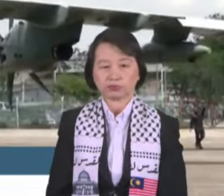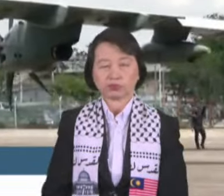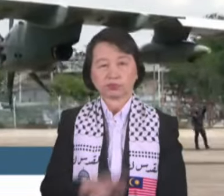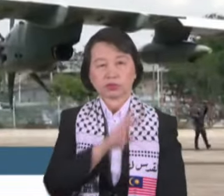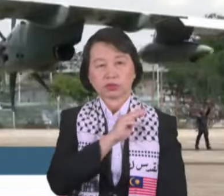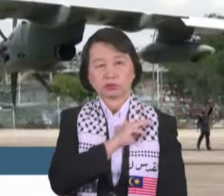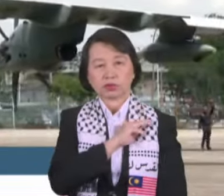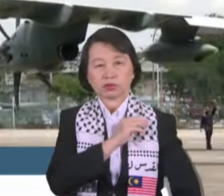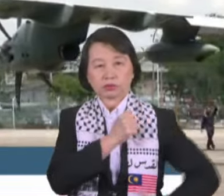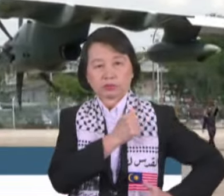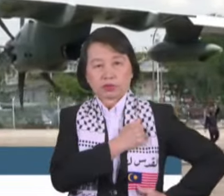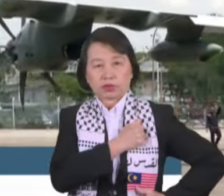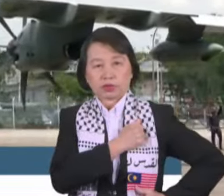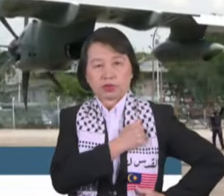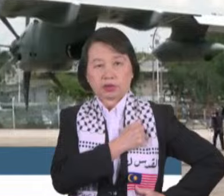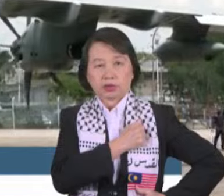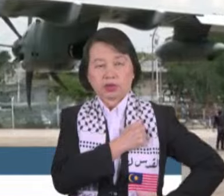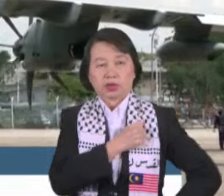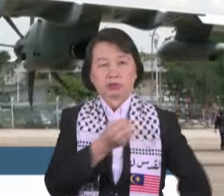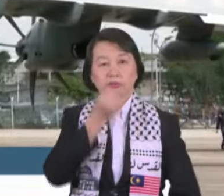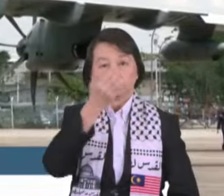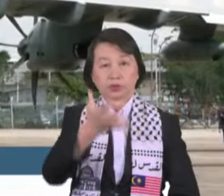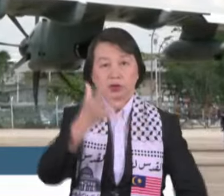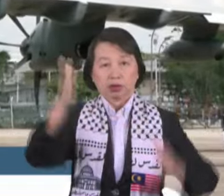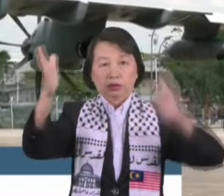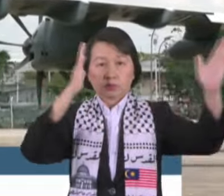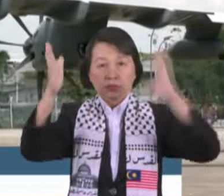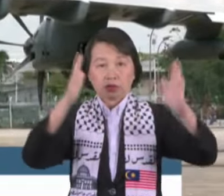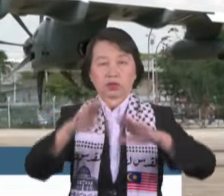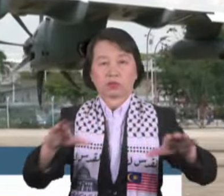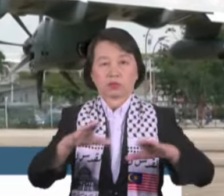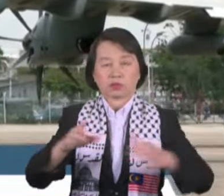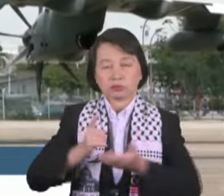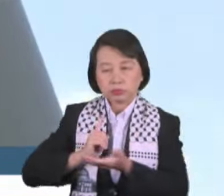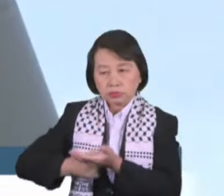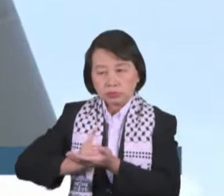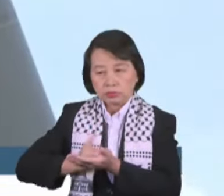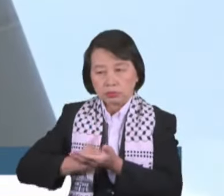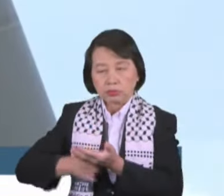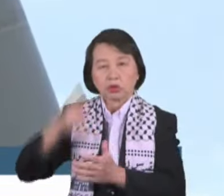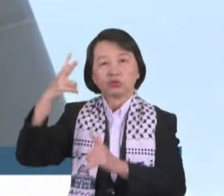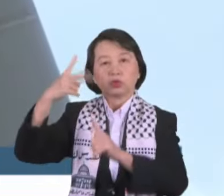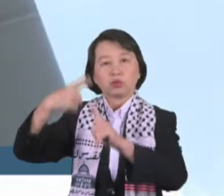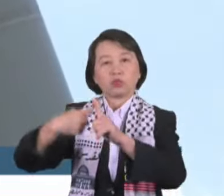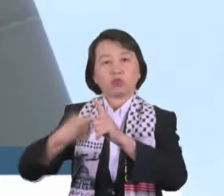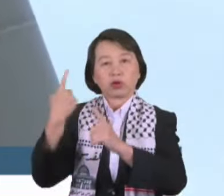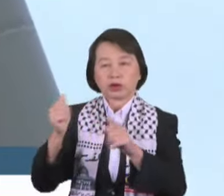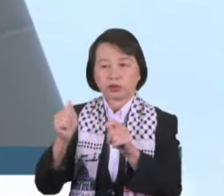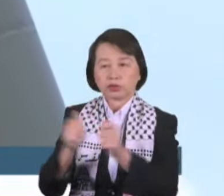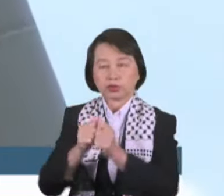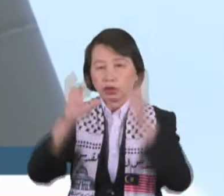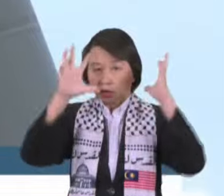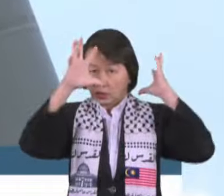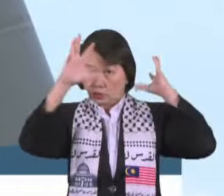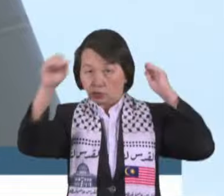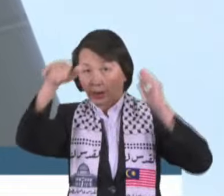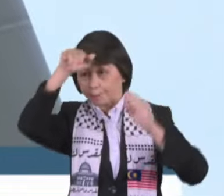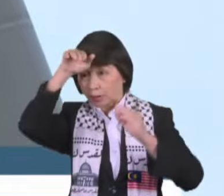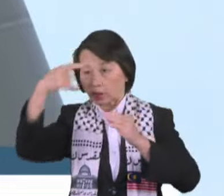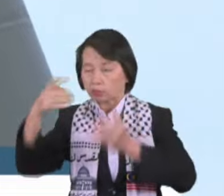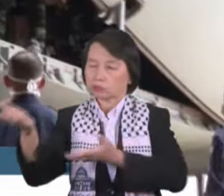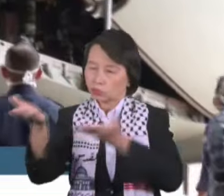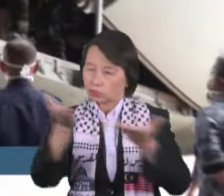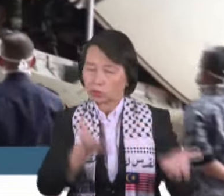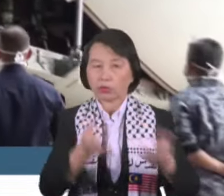Menteri Pertahanan Datuk Seri Muhammad Khalid Nordin memberitahu Malaysia melakukan rundingan selama 2 bulan bersama Kedutaan Mesir bagi